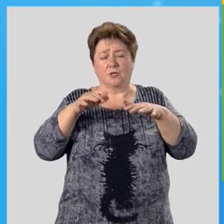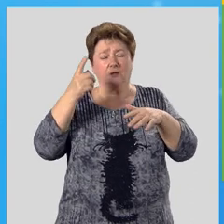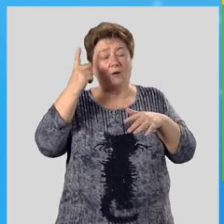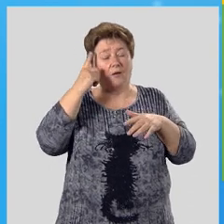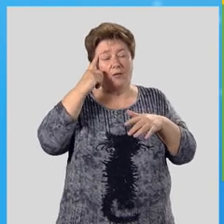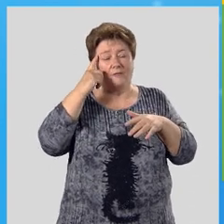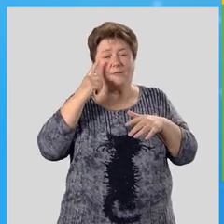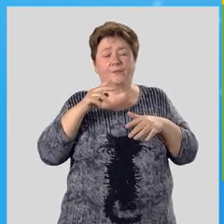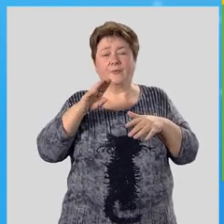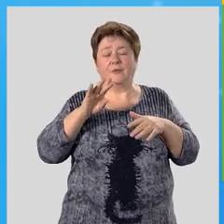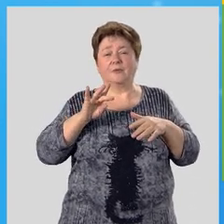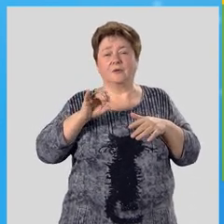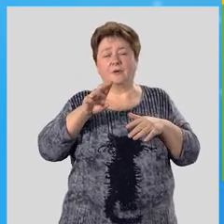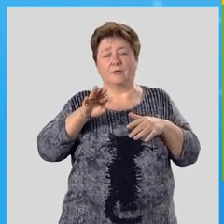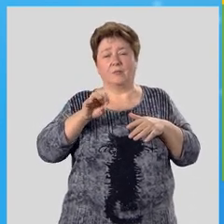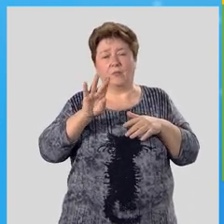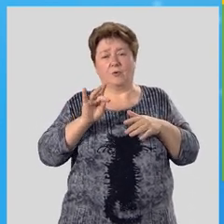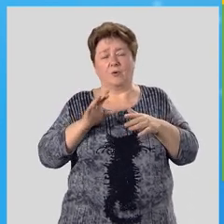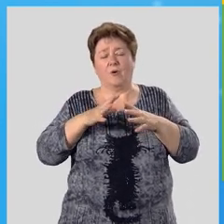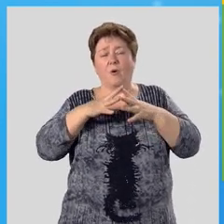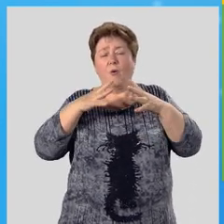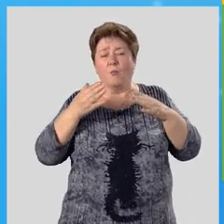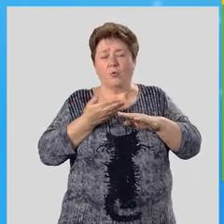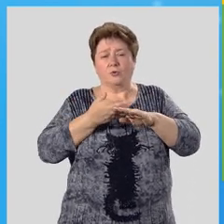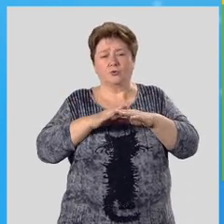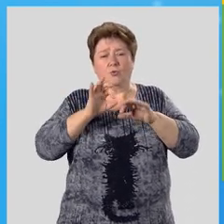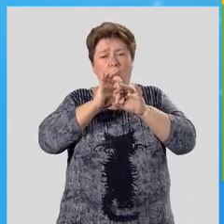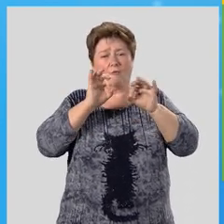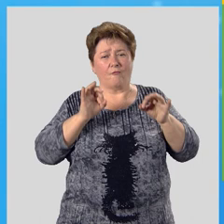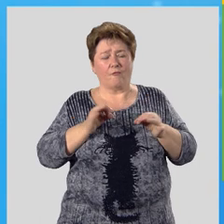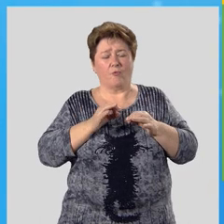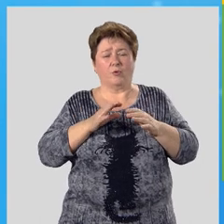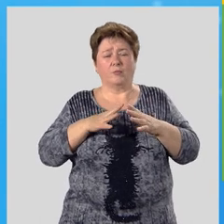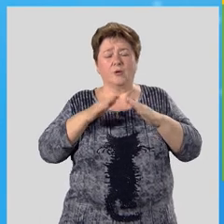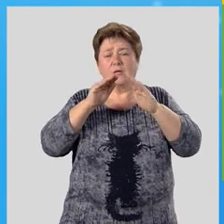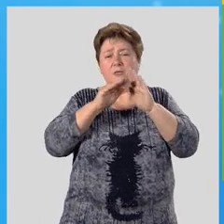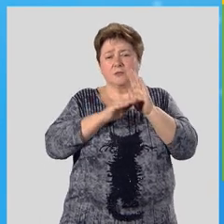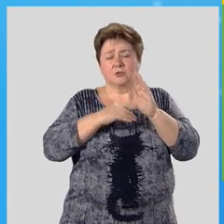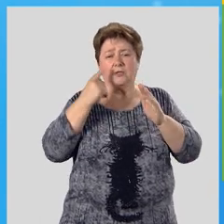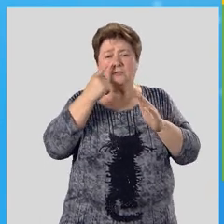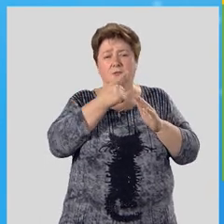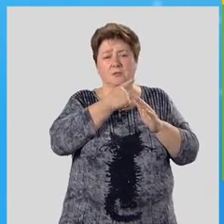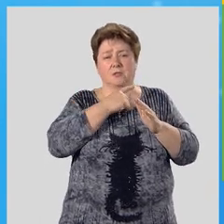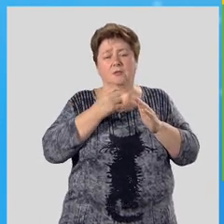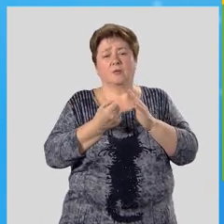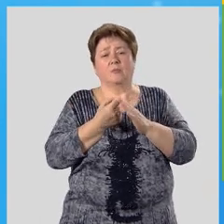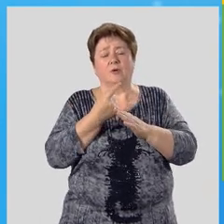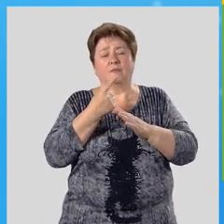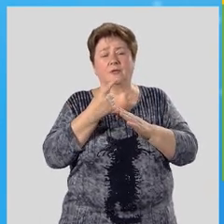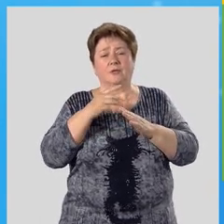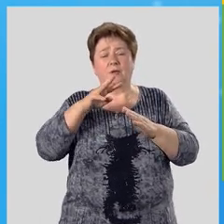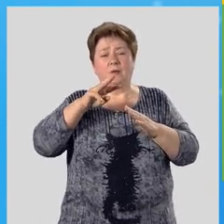головы – тремор. При более тяжелых формах значительно снижается зрение,